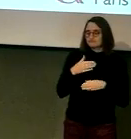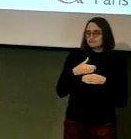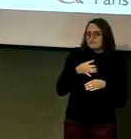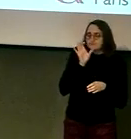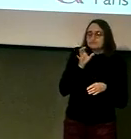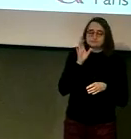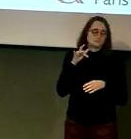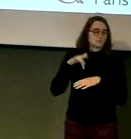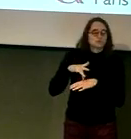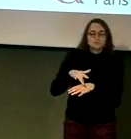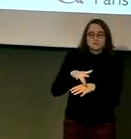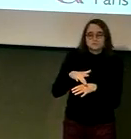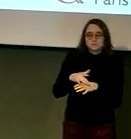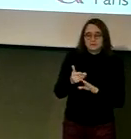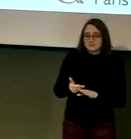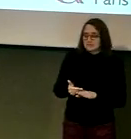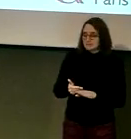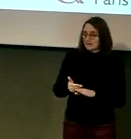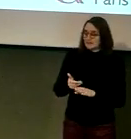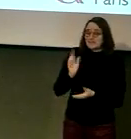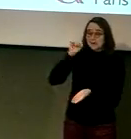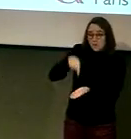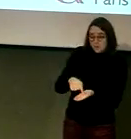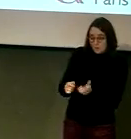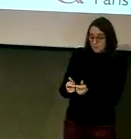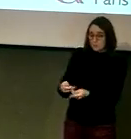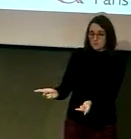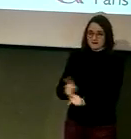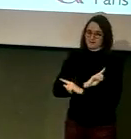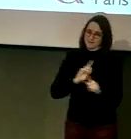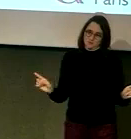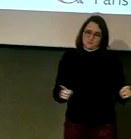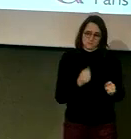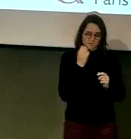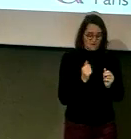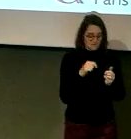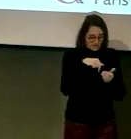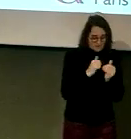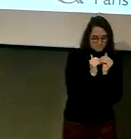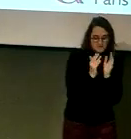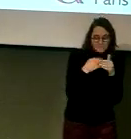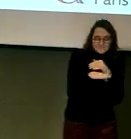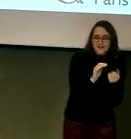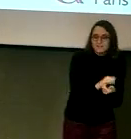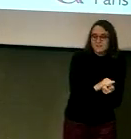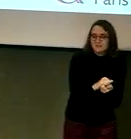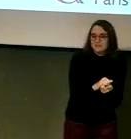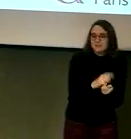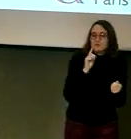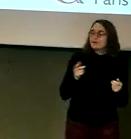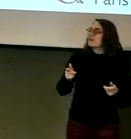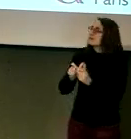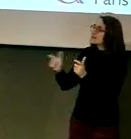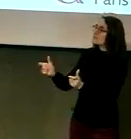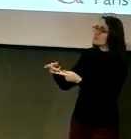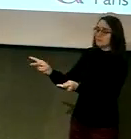façon occasionnelle, elles ne consomment pas en établissement public. Elles consomment à la maison, chez les amis. Parce que les regards des autres femmes,